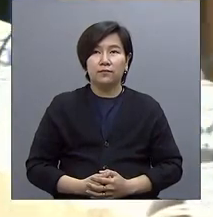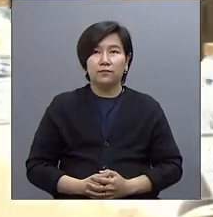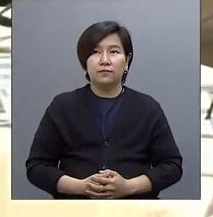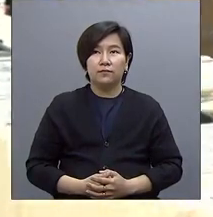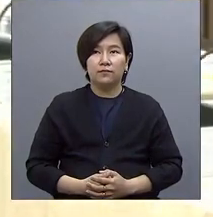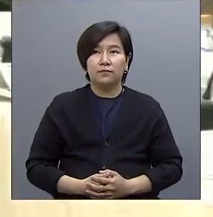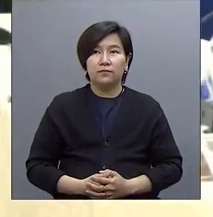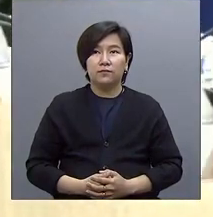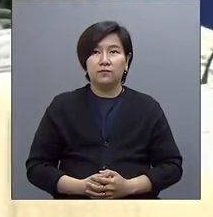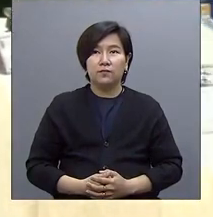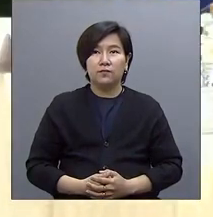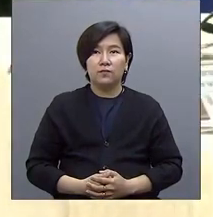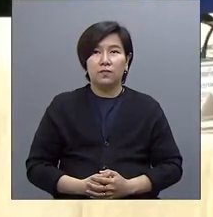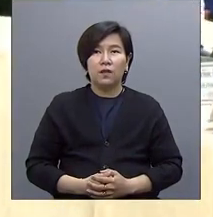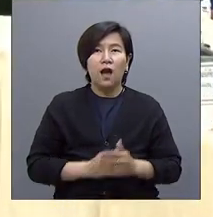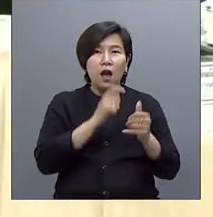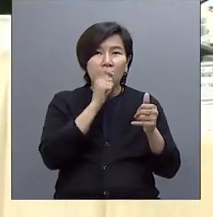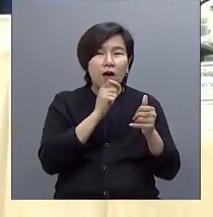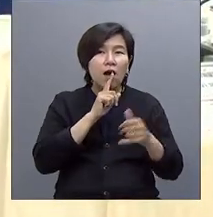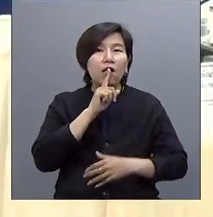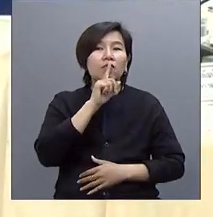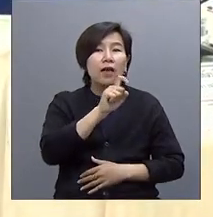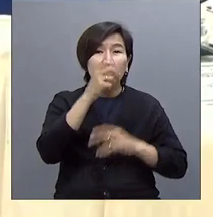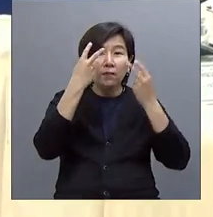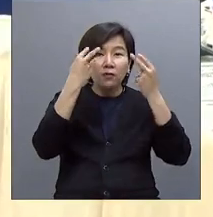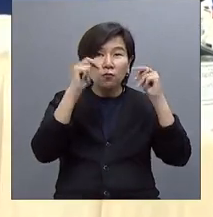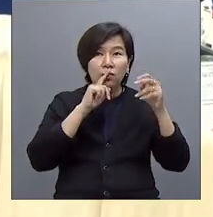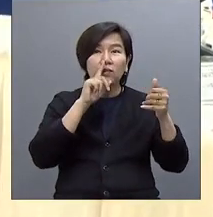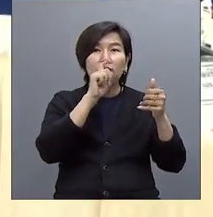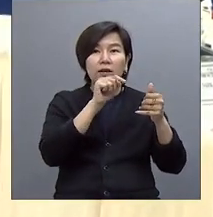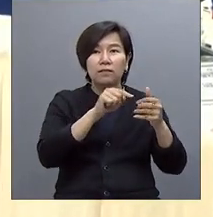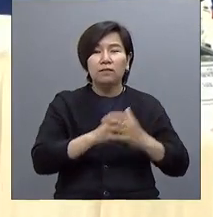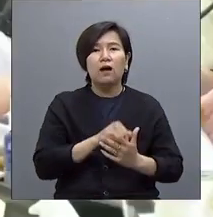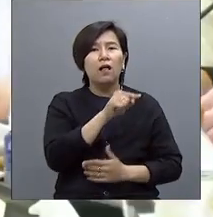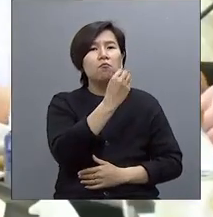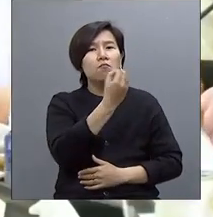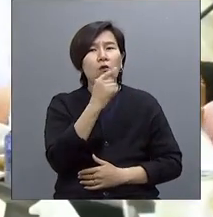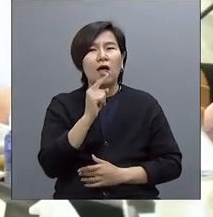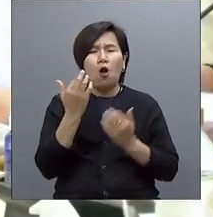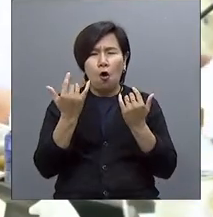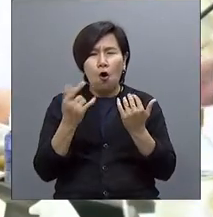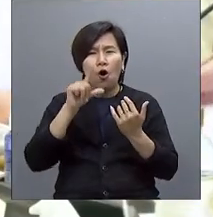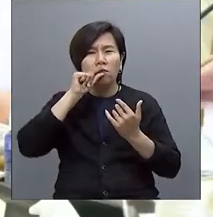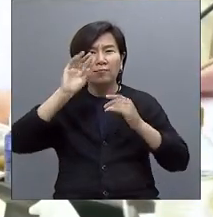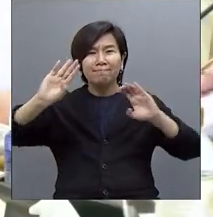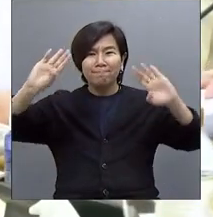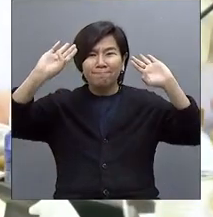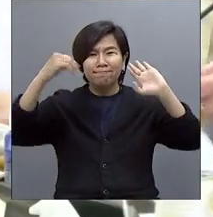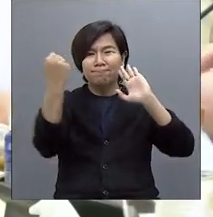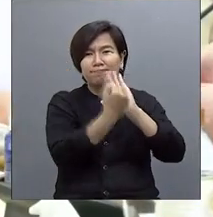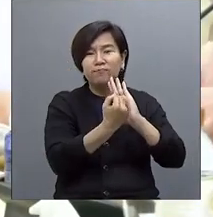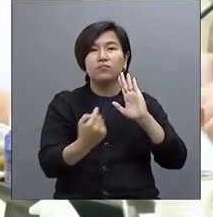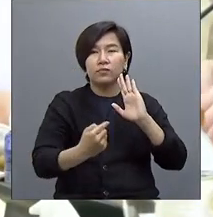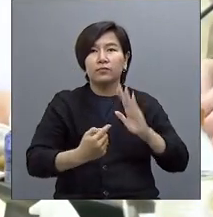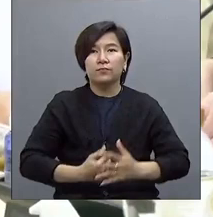ค่ะนักข่าวก็ไปถามนายกรัฐมนตรีเรื่องนี้เช่นเดียวกันค่ะนายกบอกว่าให้รอประกาศในราชกิจจานุเบกษาก่อนนะค